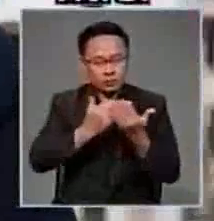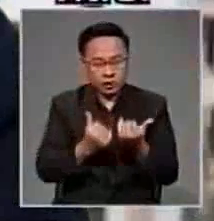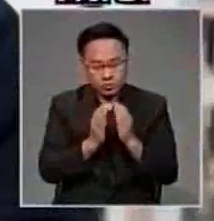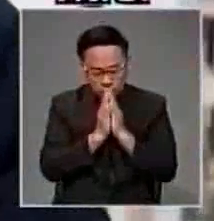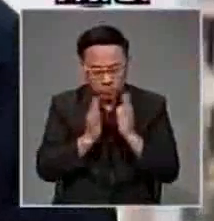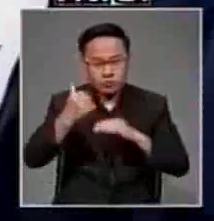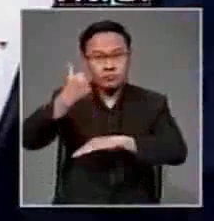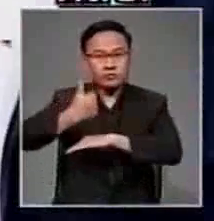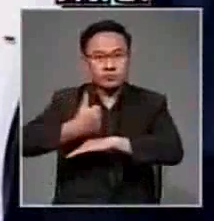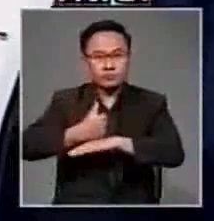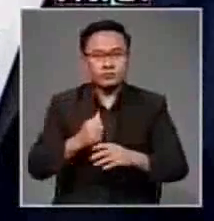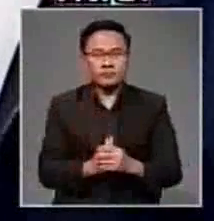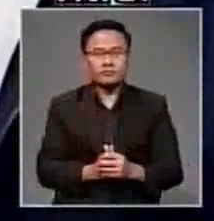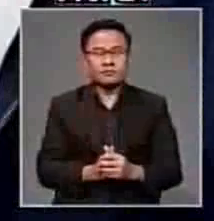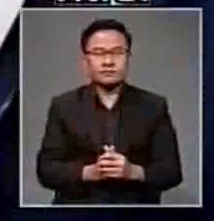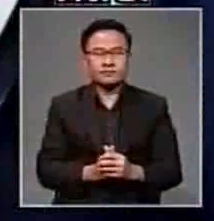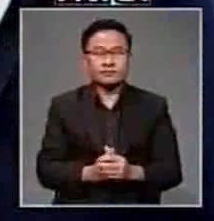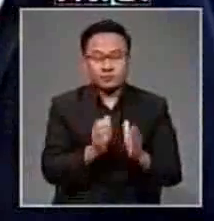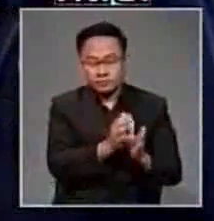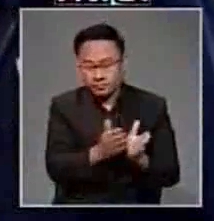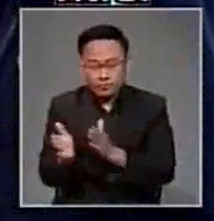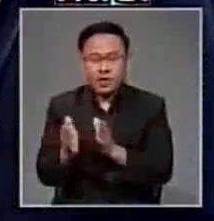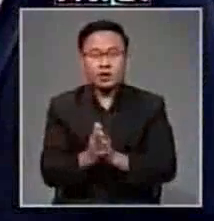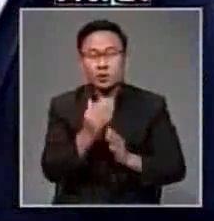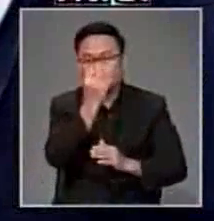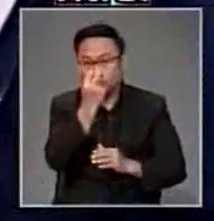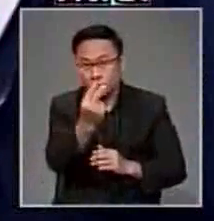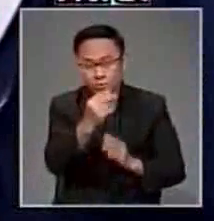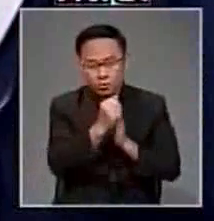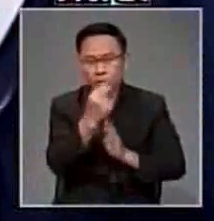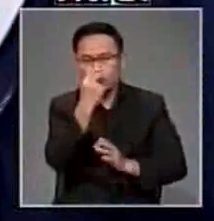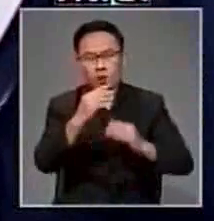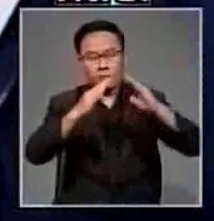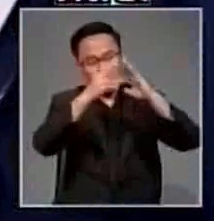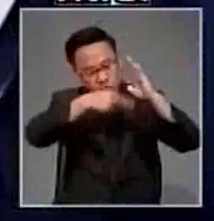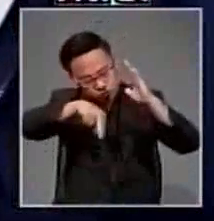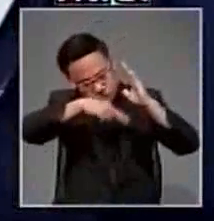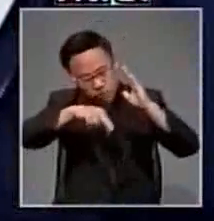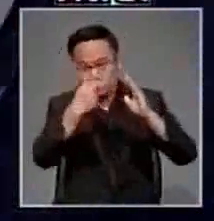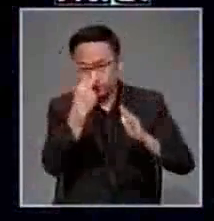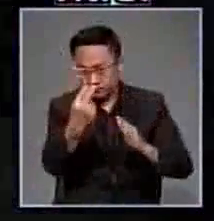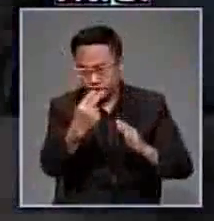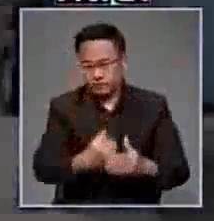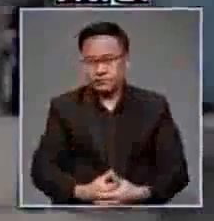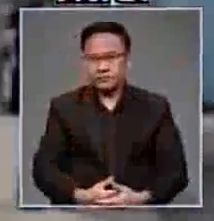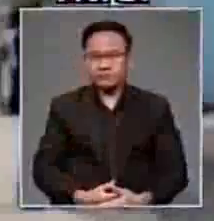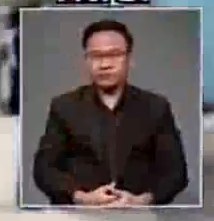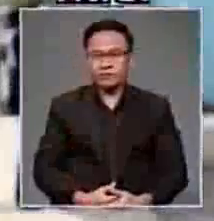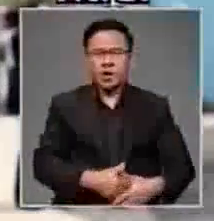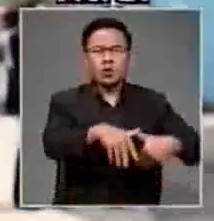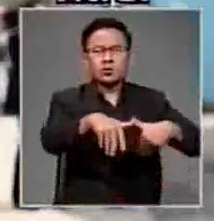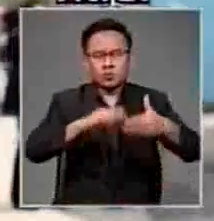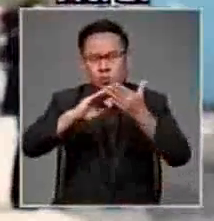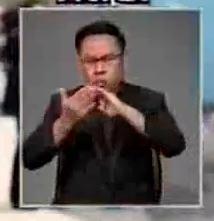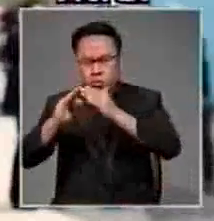ชารัฐริมคลองค่ะวันนี้ขอบพระคุณท่านรัฐมนตรีนะคะ สวัสดีครับ เอาละค่ะคุณผู้ชมคะเดี๋ยวช่วงหน้าดิฉันจะพาไปดูบรรยากาศภาย